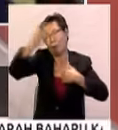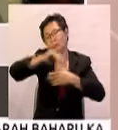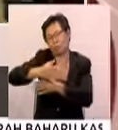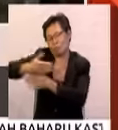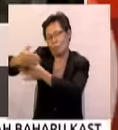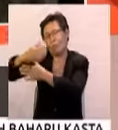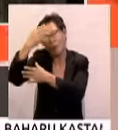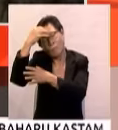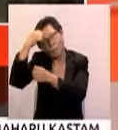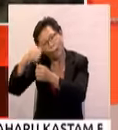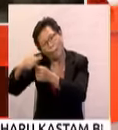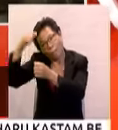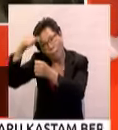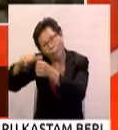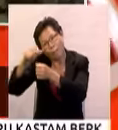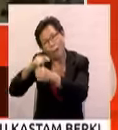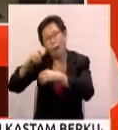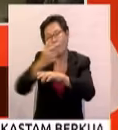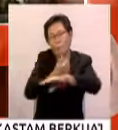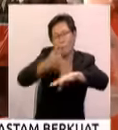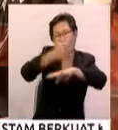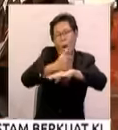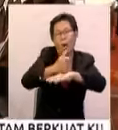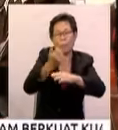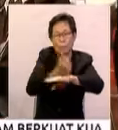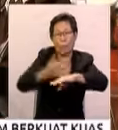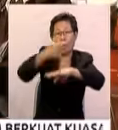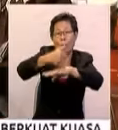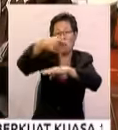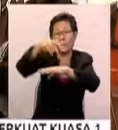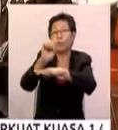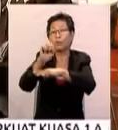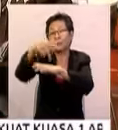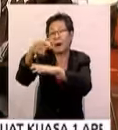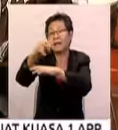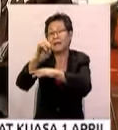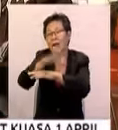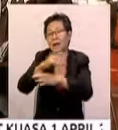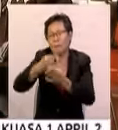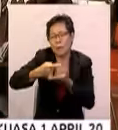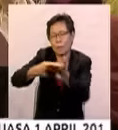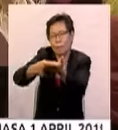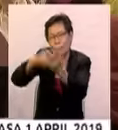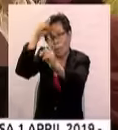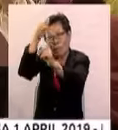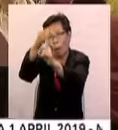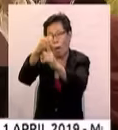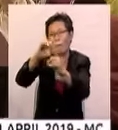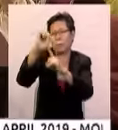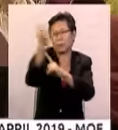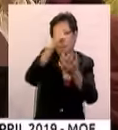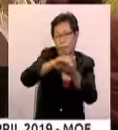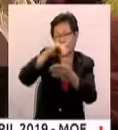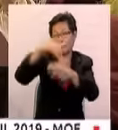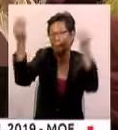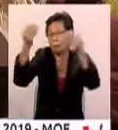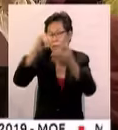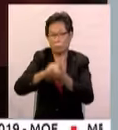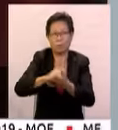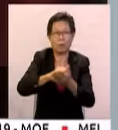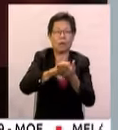berkongsi memori detik-detik awal penubuhan Puspanita serta membincangkan hala tuju persatuan berkenaan. Pada majlis tersebut,